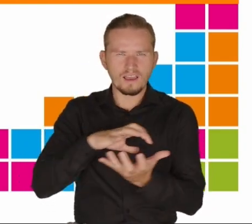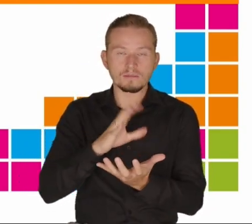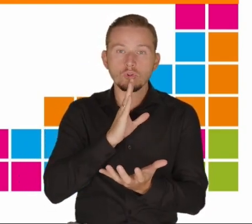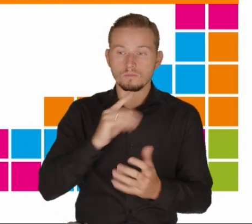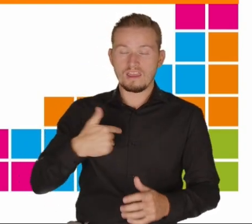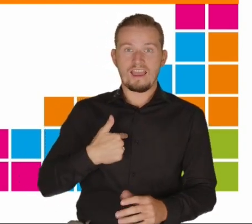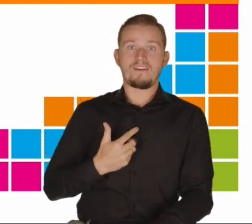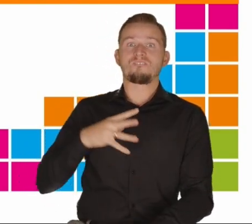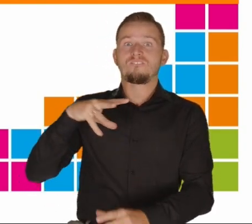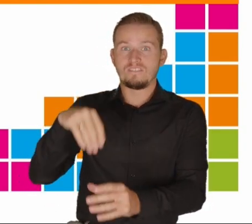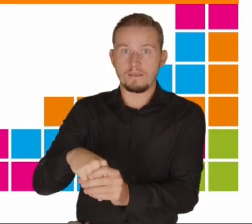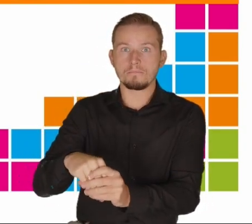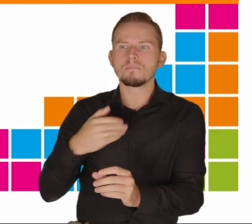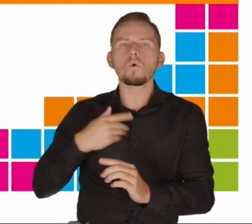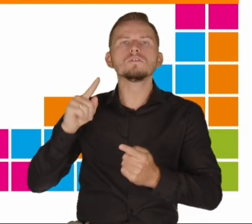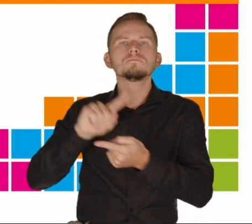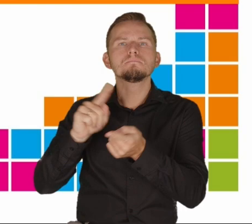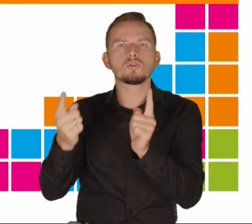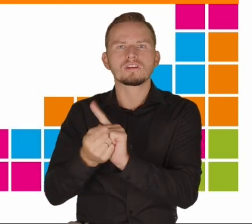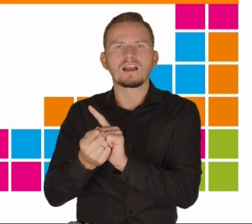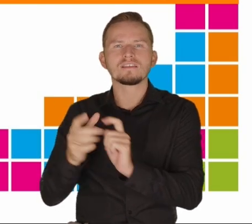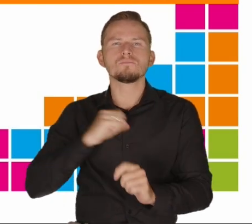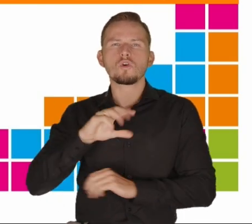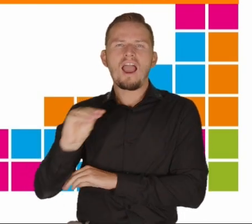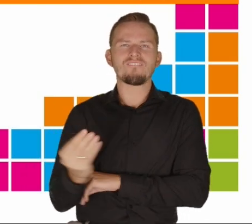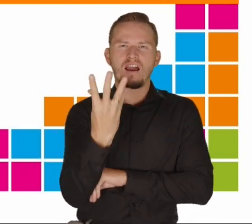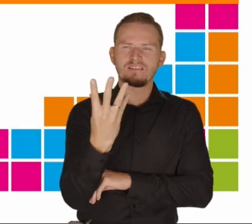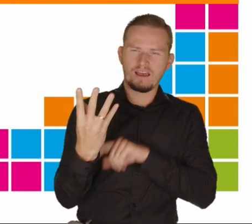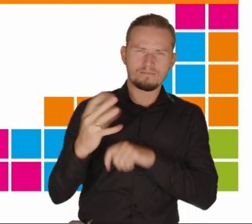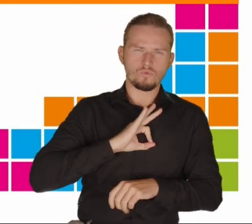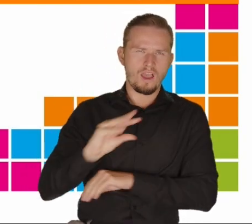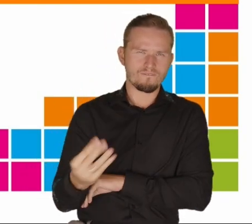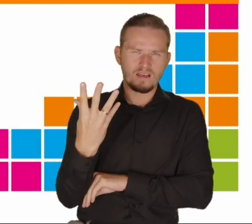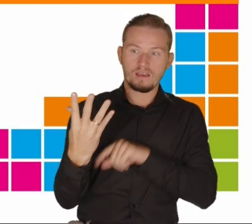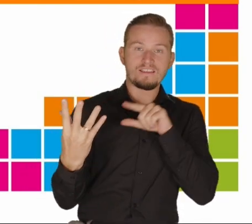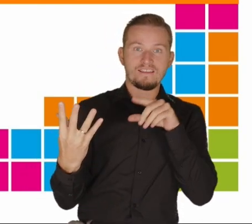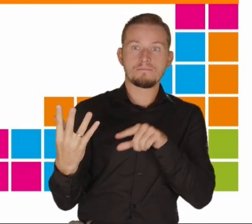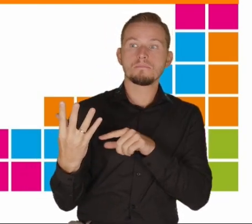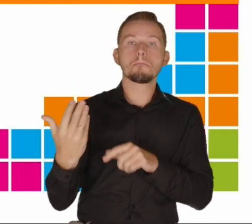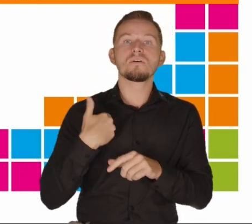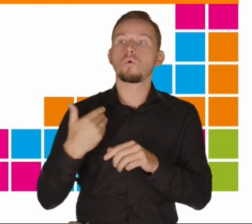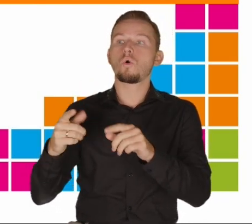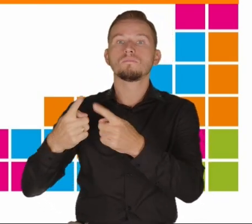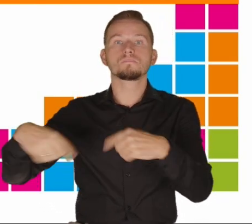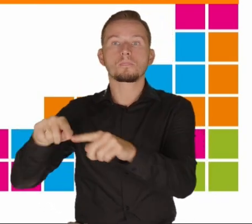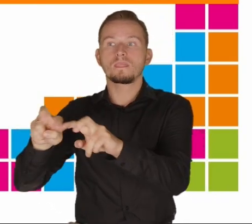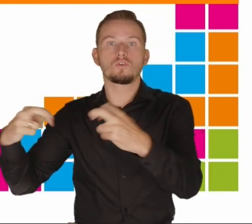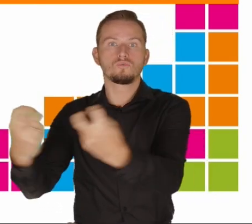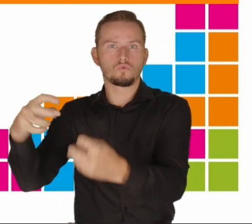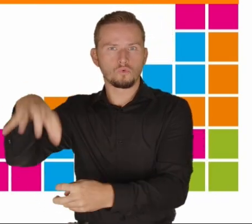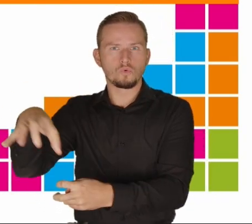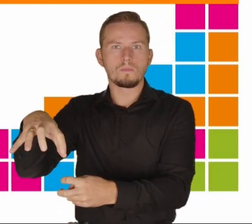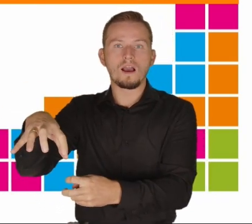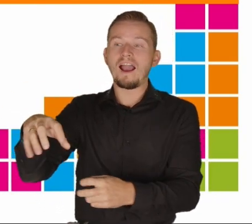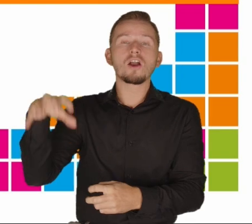grupy, mój awatar brał udział w spotkaniu grupy, która była grupą osób lękowych, nie